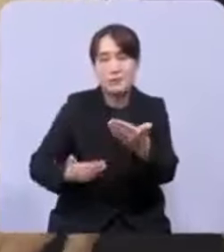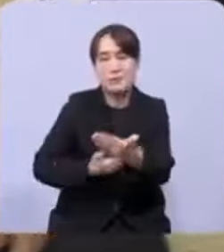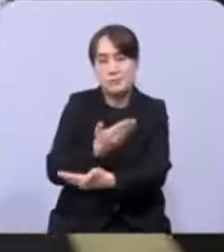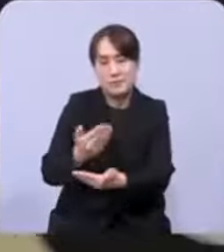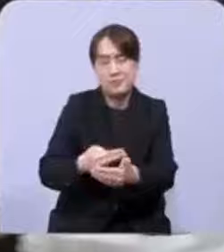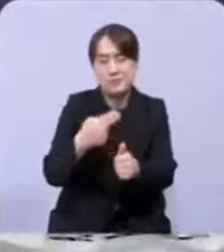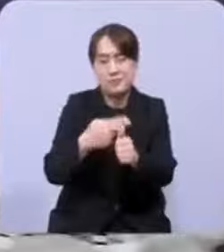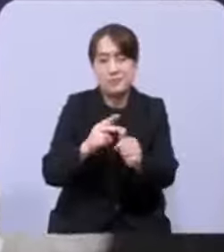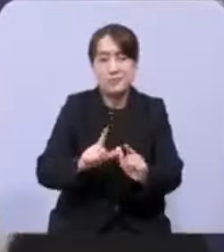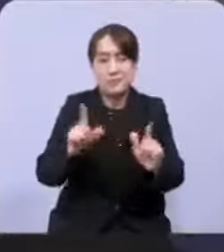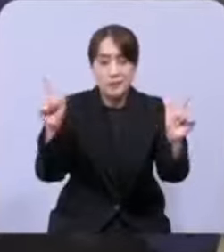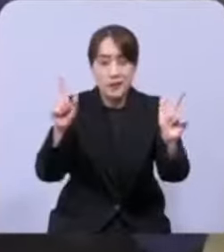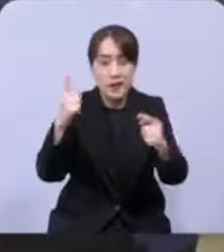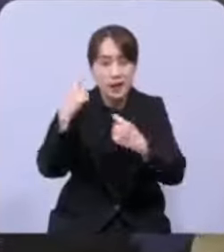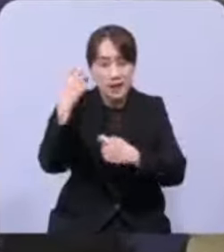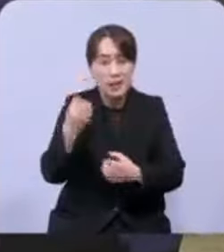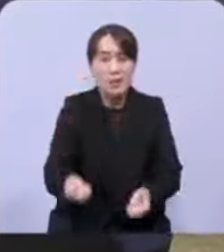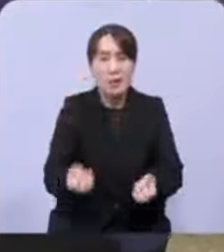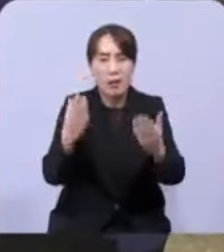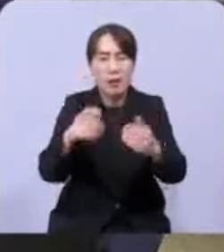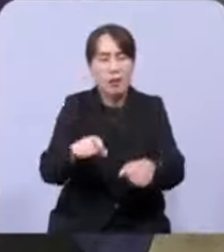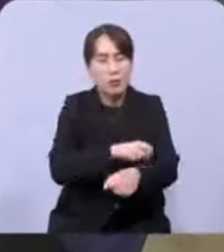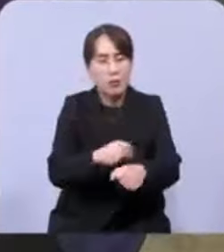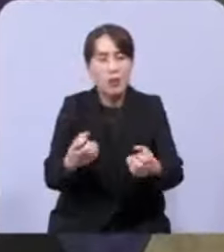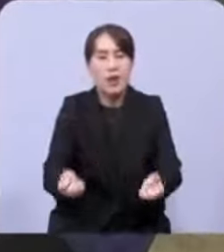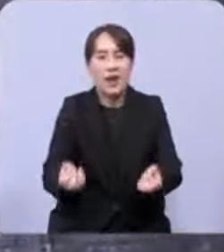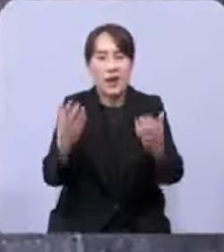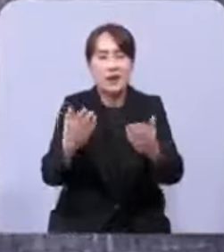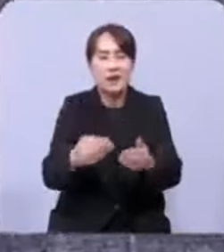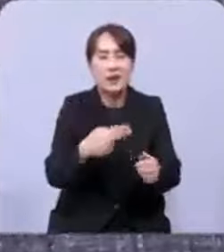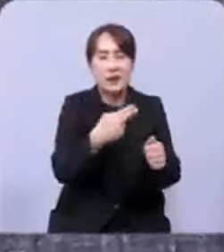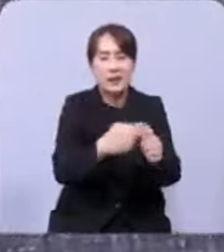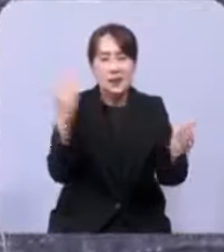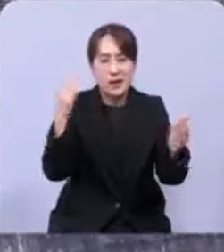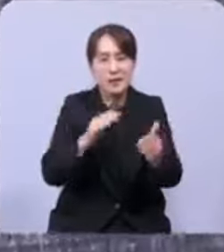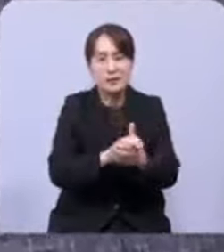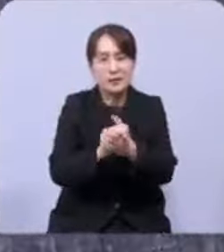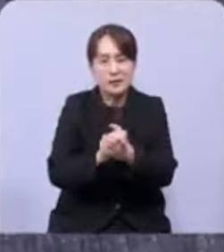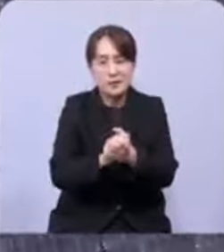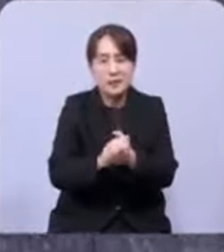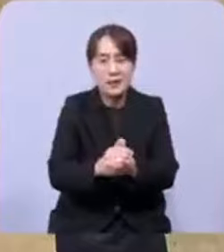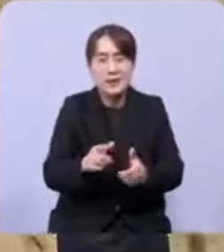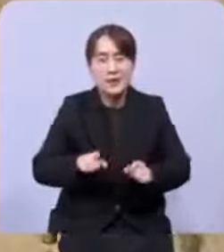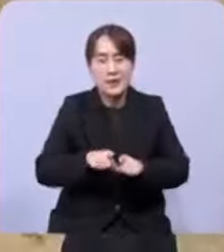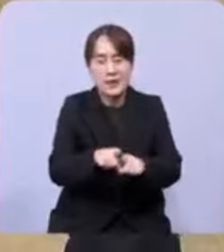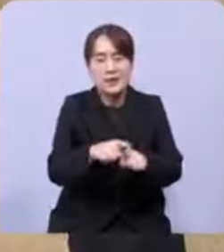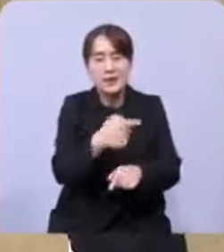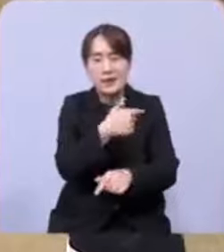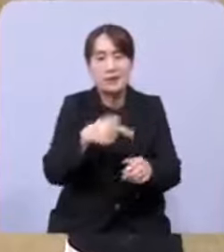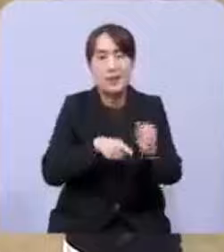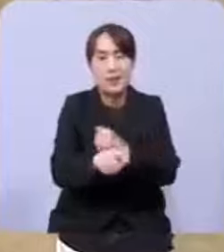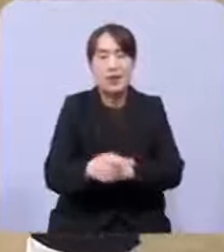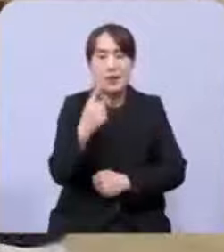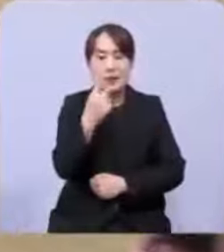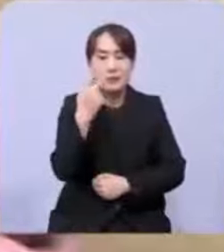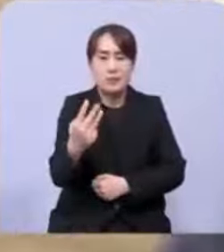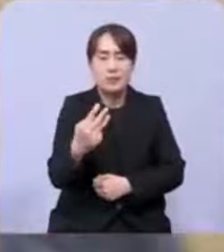좋을 가 사제동행의 의를 더하고 있습니다 하나 둘